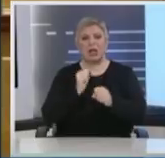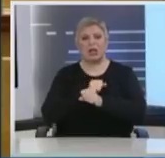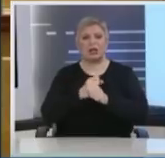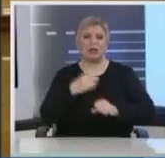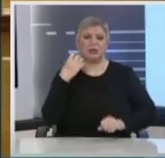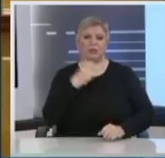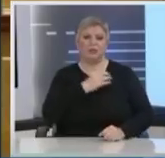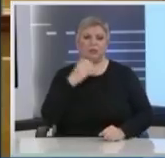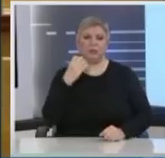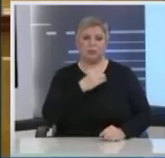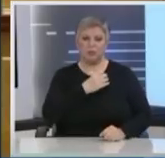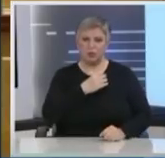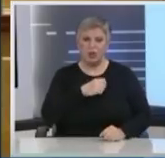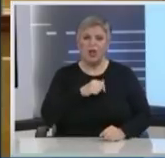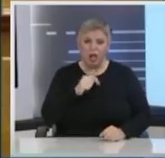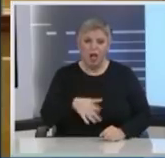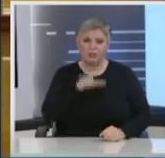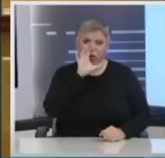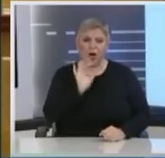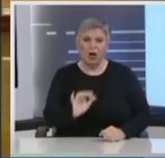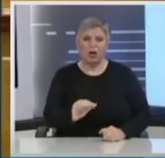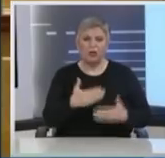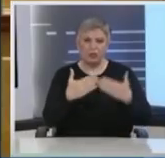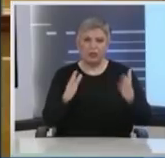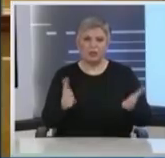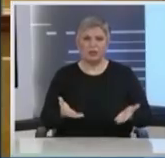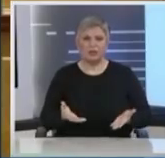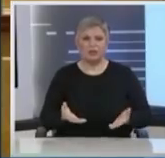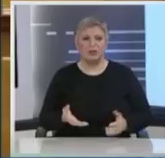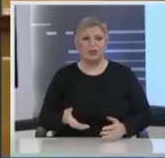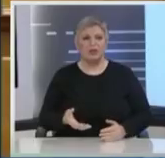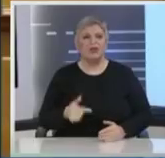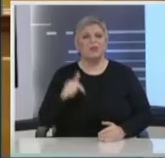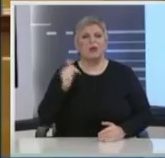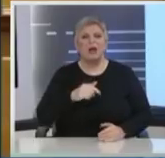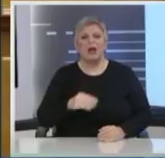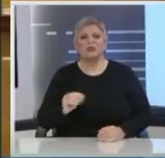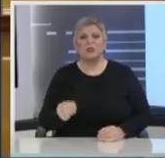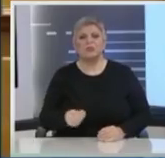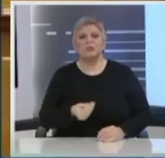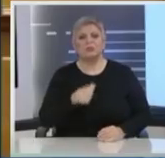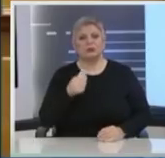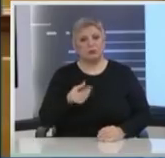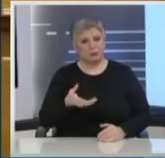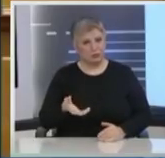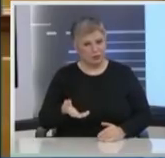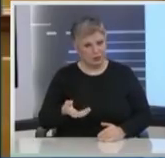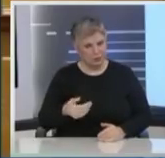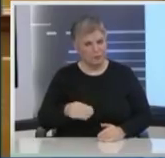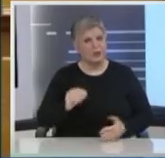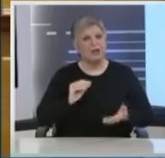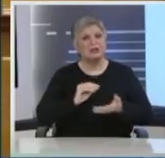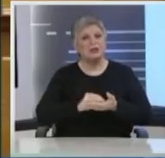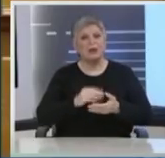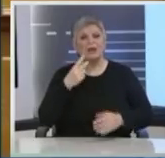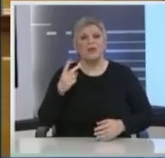Αυτή λοιπόν είναι η αλήθεια που προκύπτει αυτή τη συζήτηση. Όσο προκύπτει κάτι άλλο. Προκύπτουν δύο